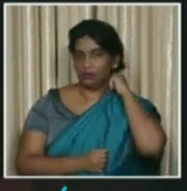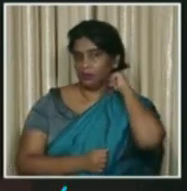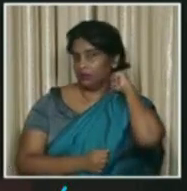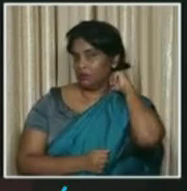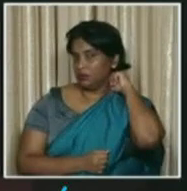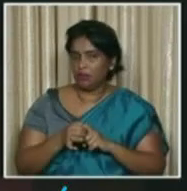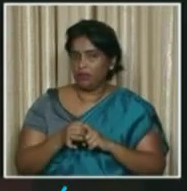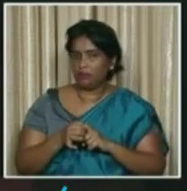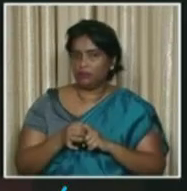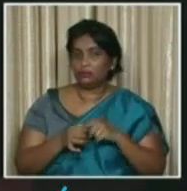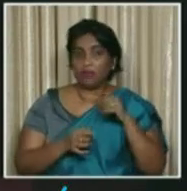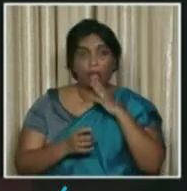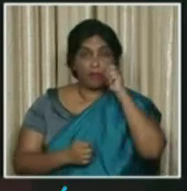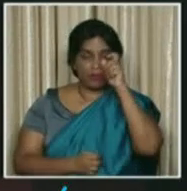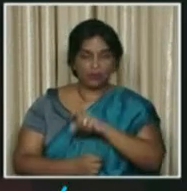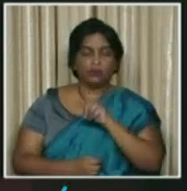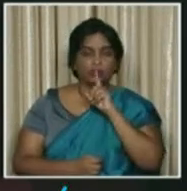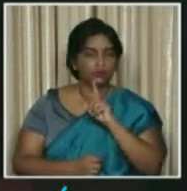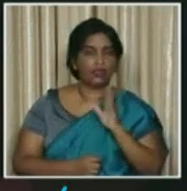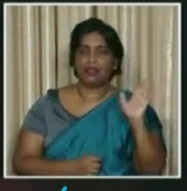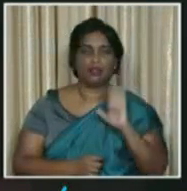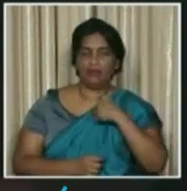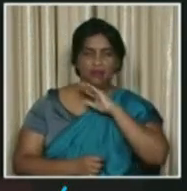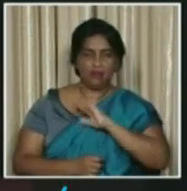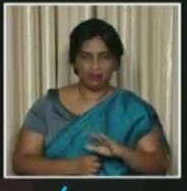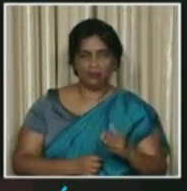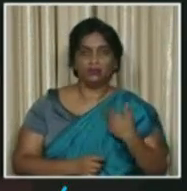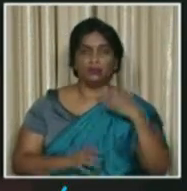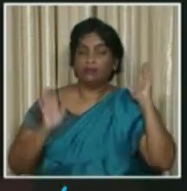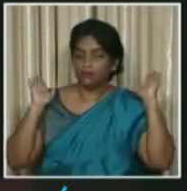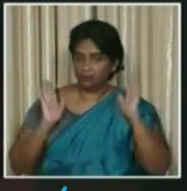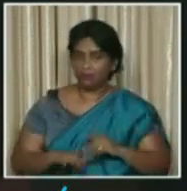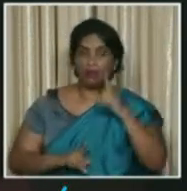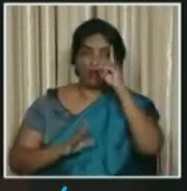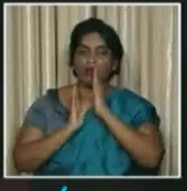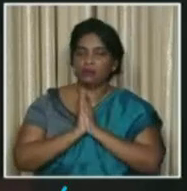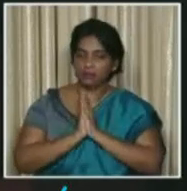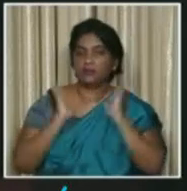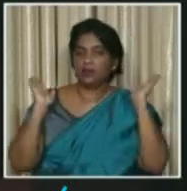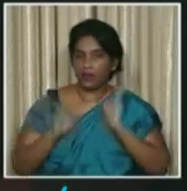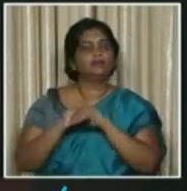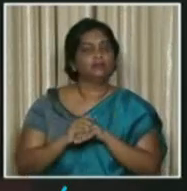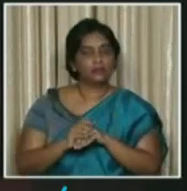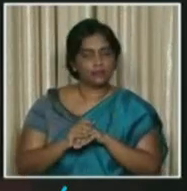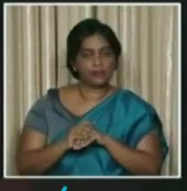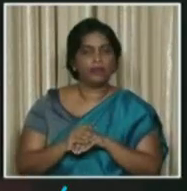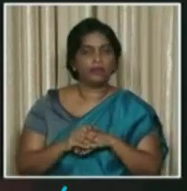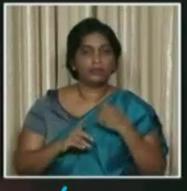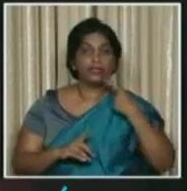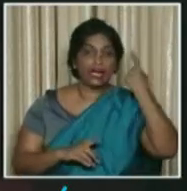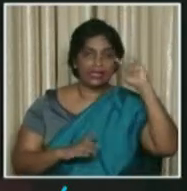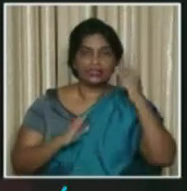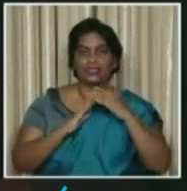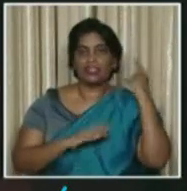එයා ප්‍රශ්න කරනවා මෙයාගේ. ඒ බෝම්බකරු කියනවා නෑ මම මේ ආවේ මේ පල්ලියේ ආගමික වතාවත්වලට සහභාගී වෙන්න. මම මේ ඊයේ